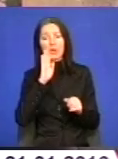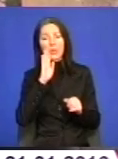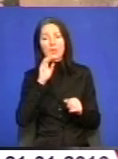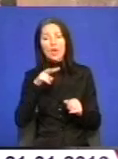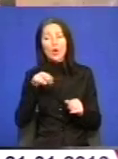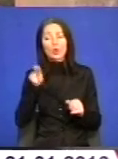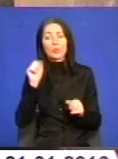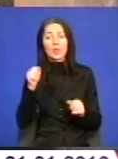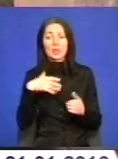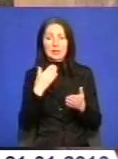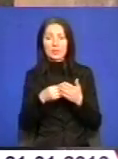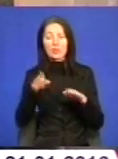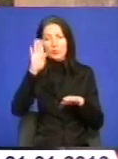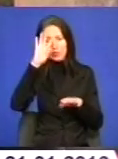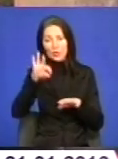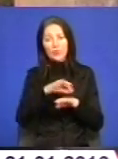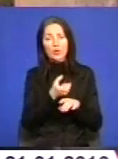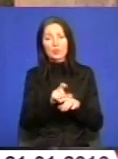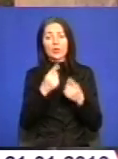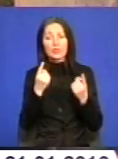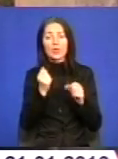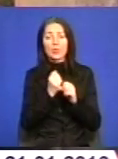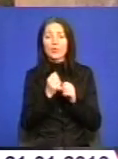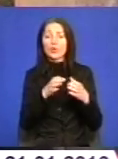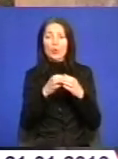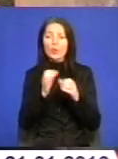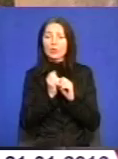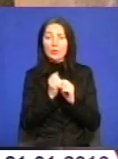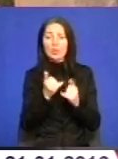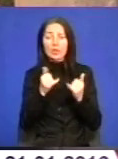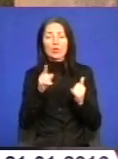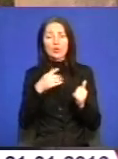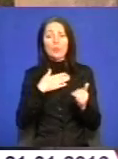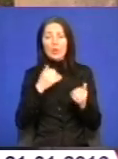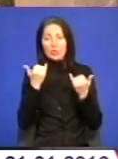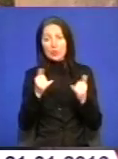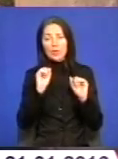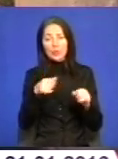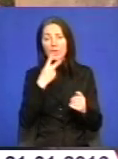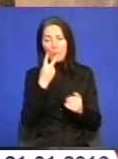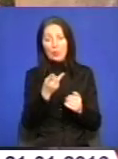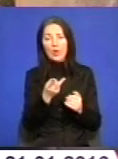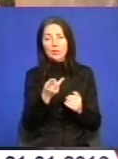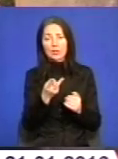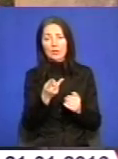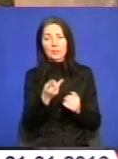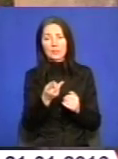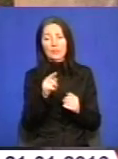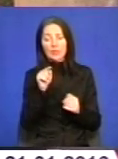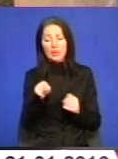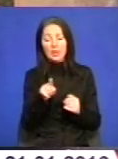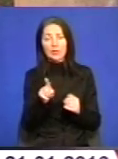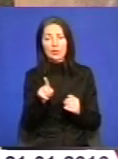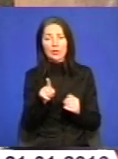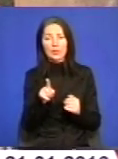своїм чоловіком дуже велику роботу з командою проробили для того, щоб ми сьогодні могли побачити те,